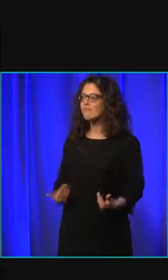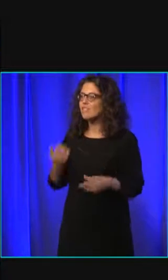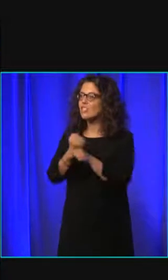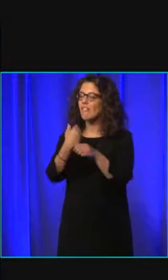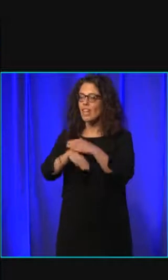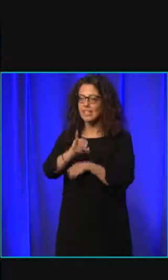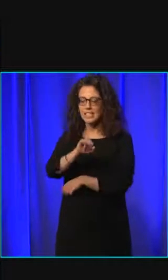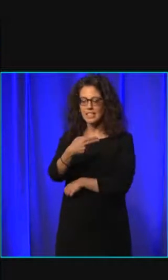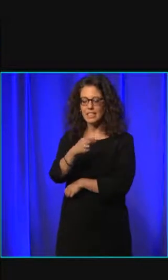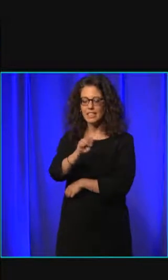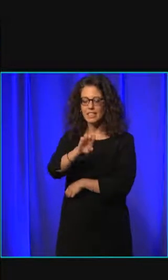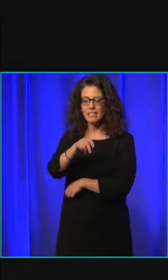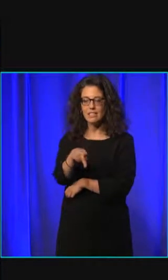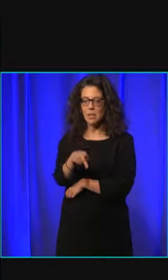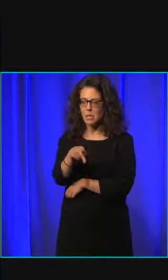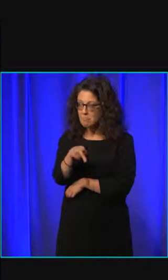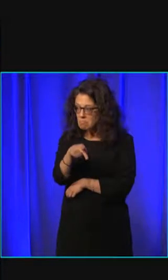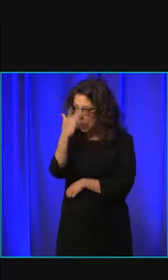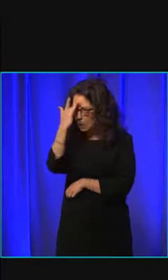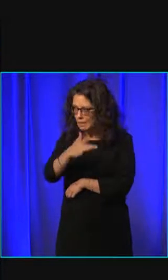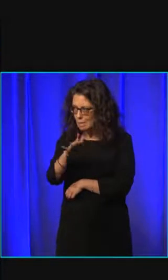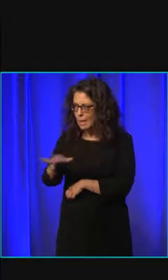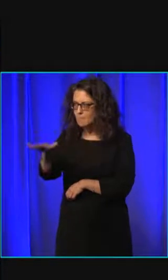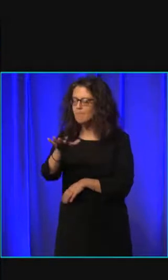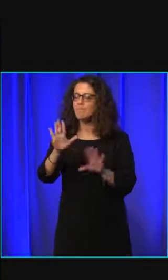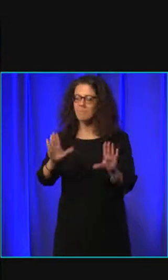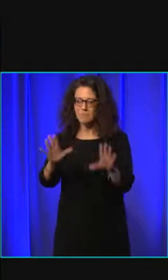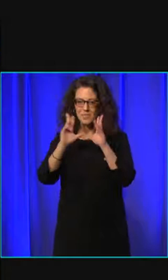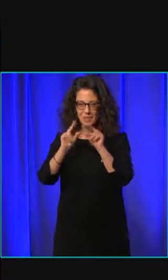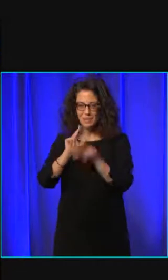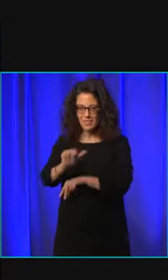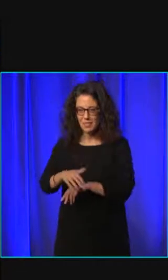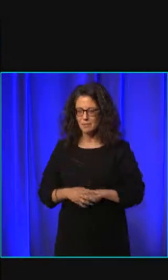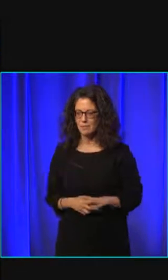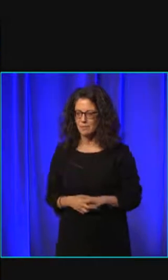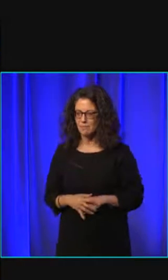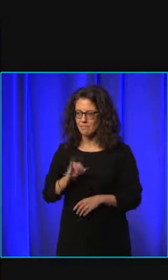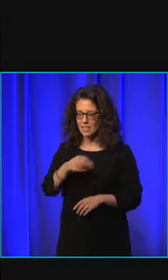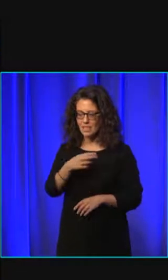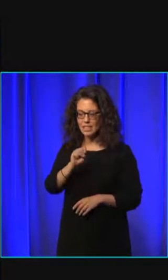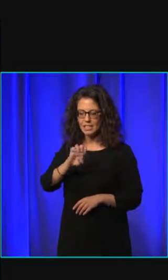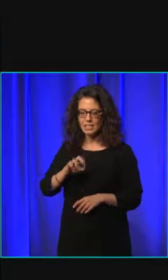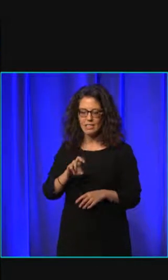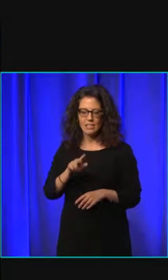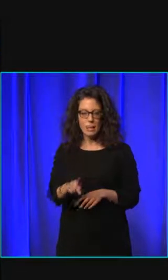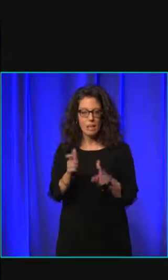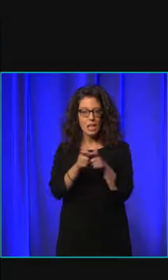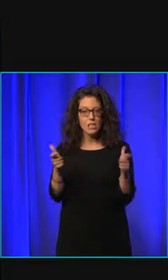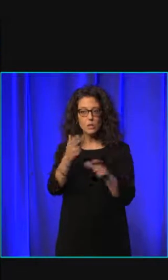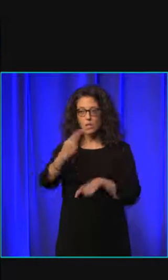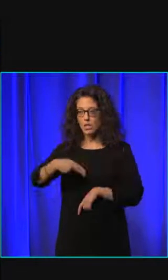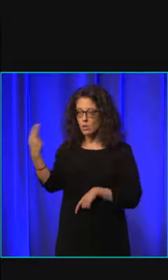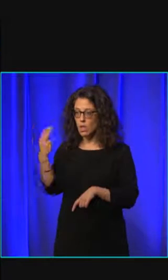l'INSEP. Alors, pour ceux qui ne savent pas, je vais un petit peu vous expliquer ce qu'est l'INSEP. INSEP, c'est Institut National